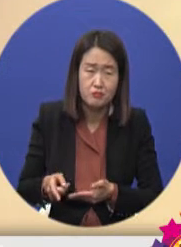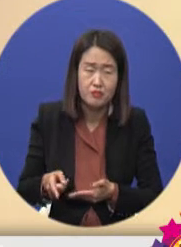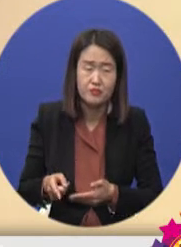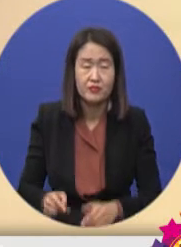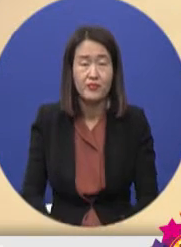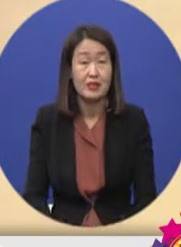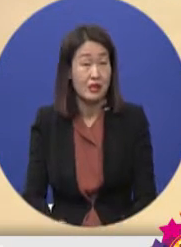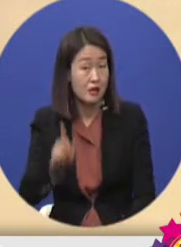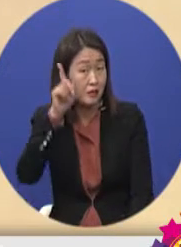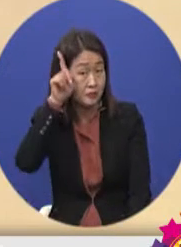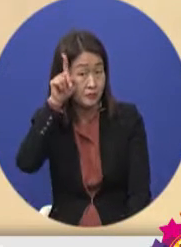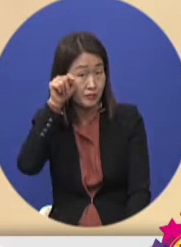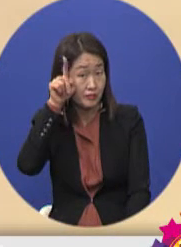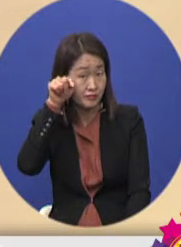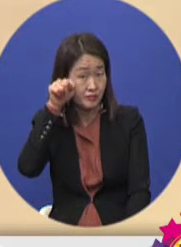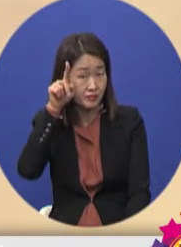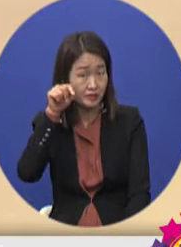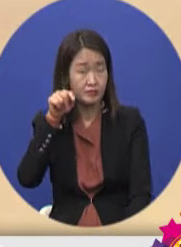이